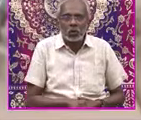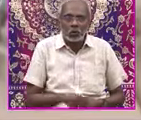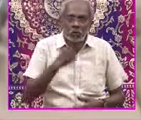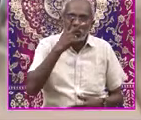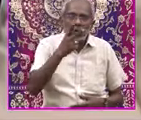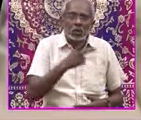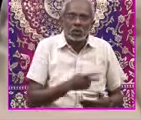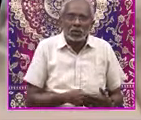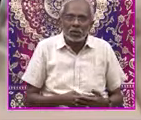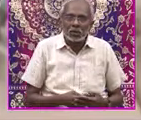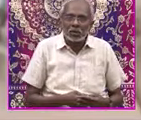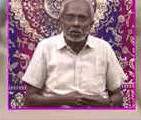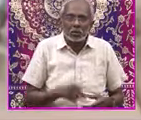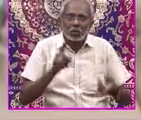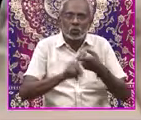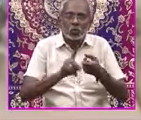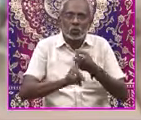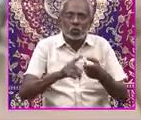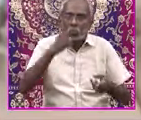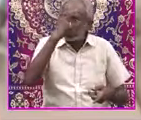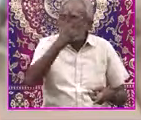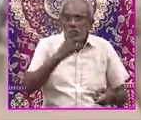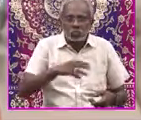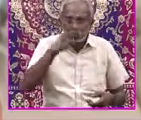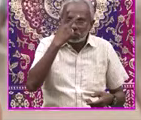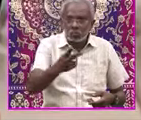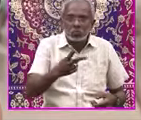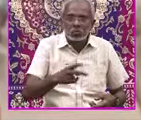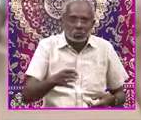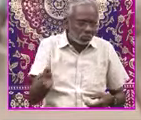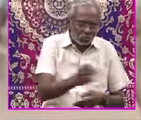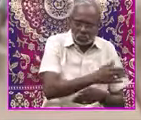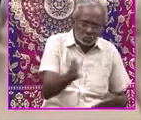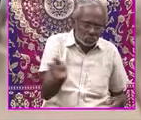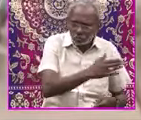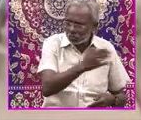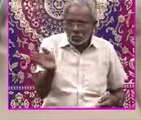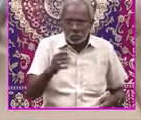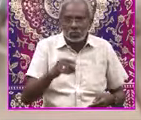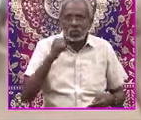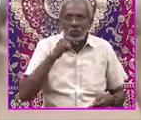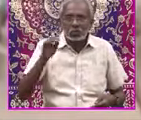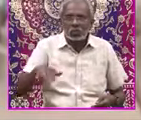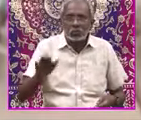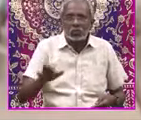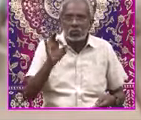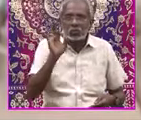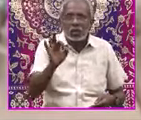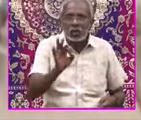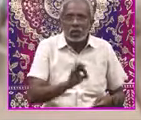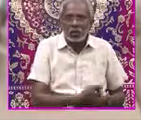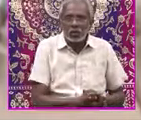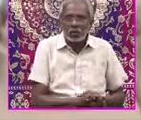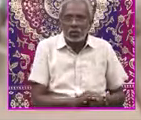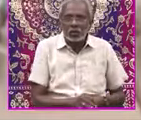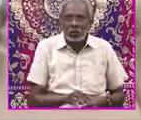நடக்கிறாங்க. நடக்கும்போது என்ன ஆகுது, போய் எல்லா பிணங்களையும் திருப்பி திருப்பி திருப்பி பார்க்கறாங்க. அவனுடைய குழந்தை என்ன